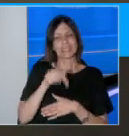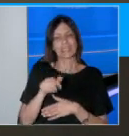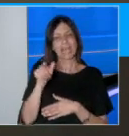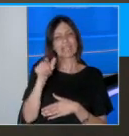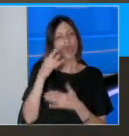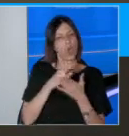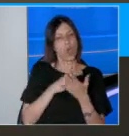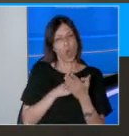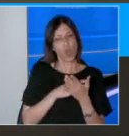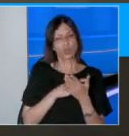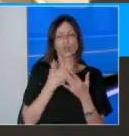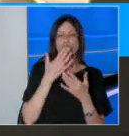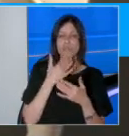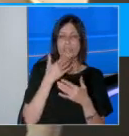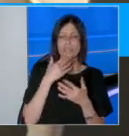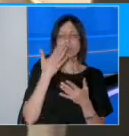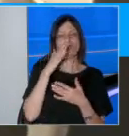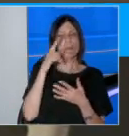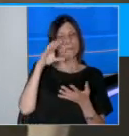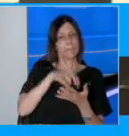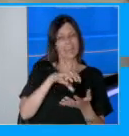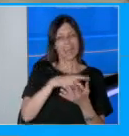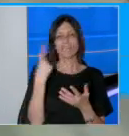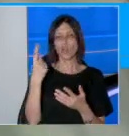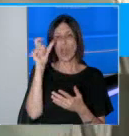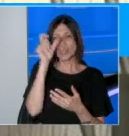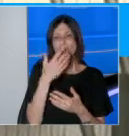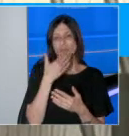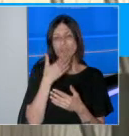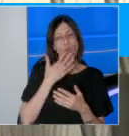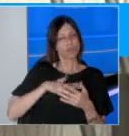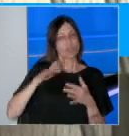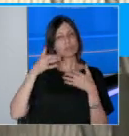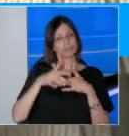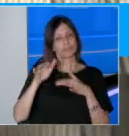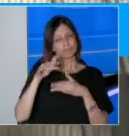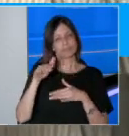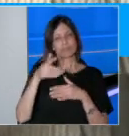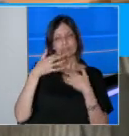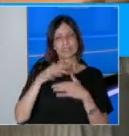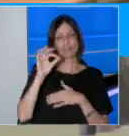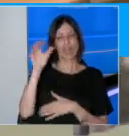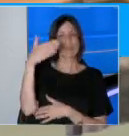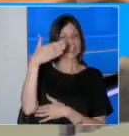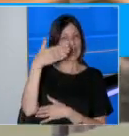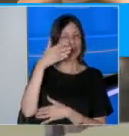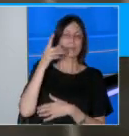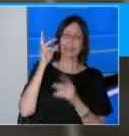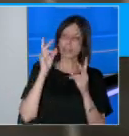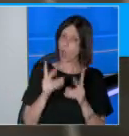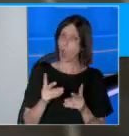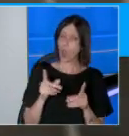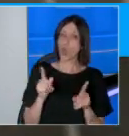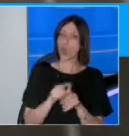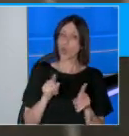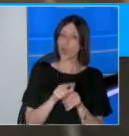יהודית, ירושלים בירתה, וכל אזרח יהודי שירצה לצעוד למצעד הדגלים, יכול, כפי שכל